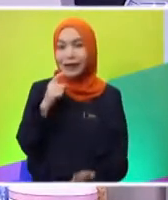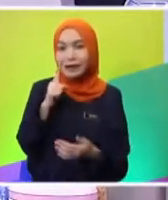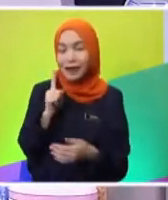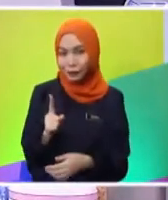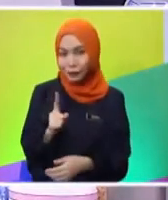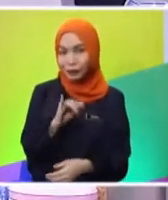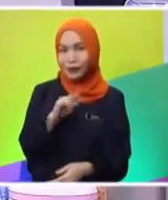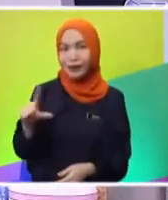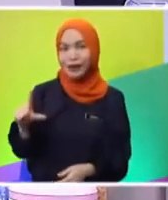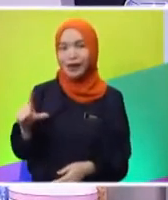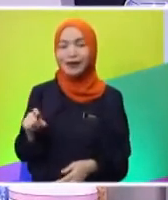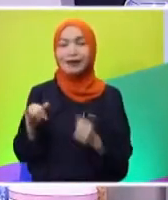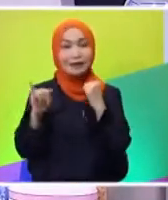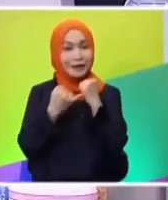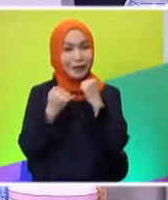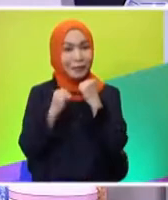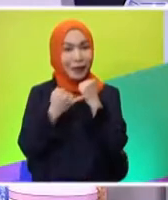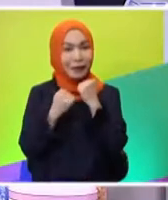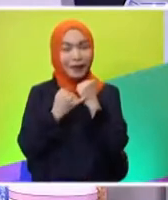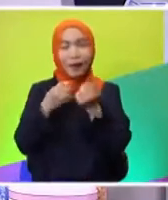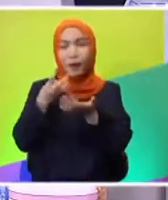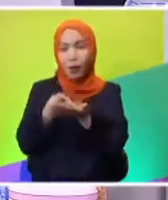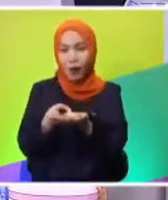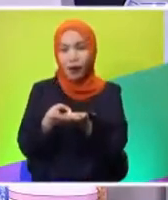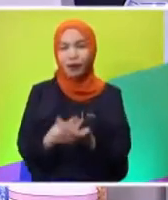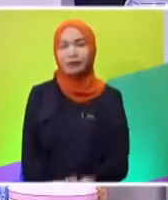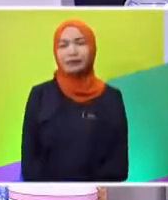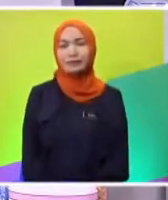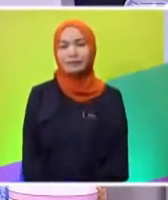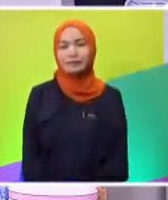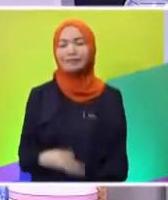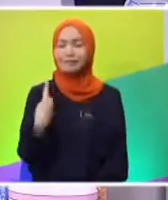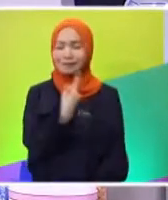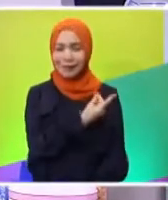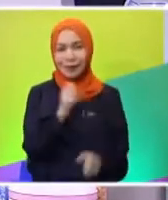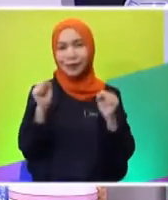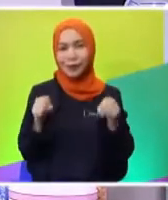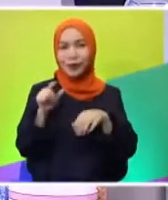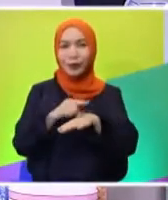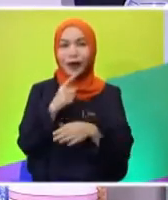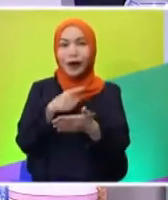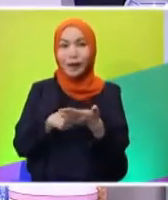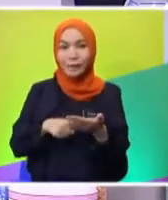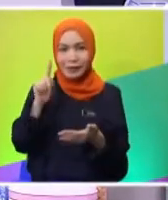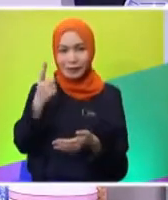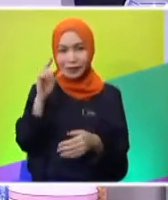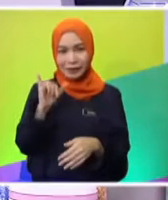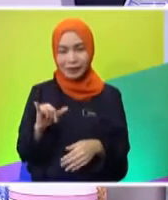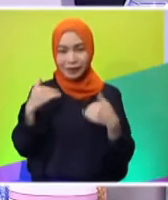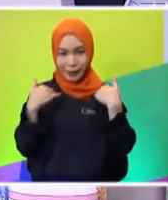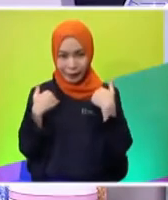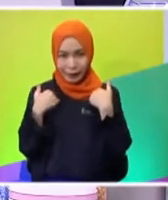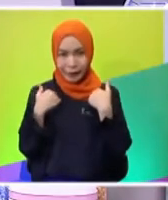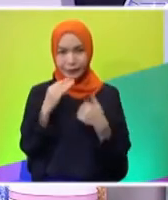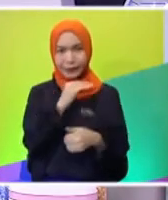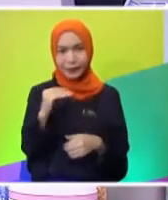kos iato sebab tidak pernah beri barangnya baru apa saja yang ada oke yang kedua Udah tentu tentu